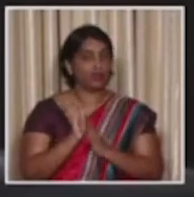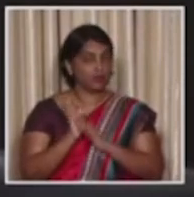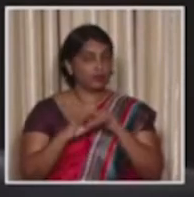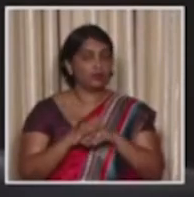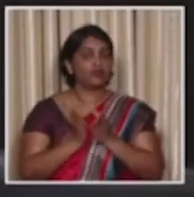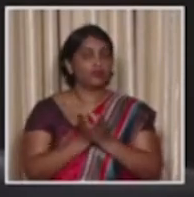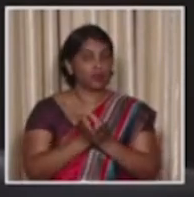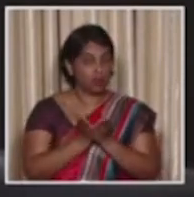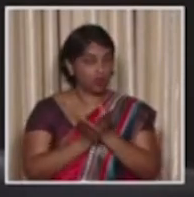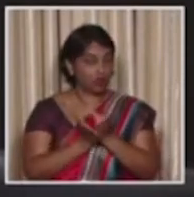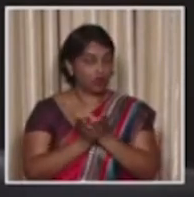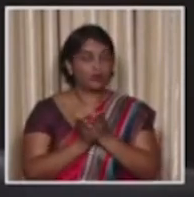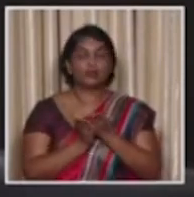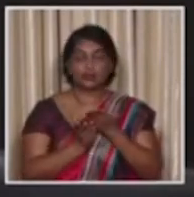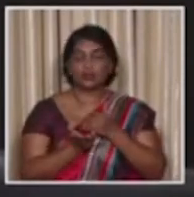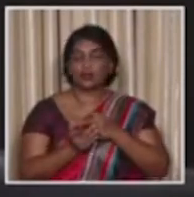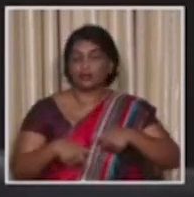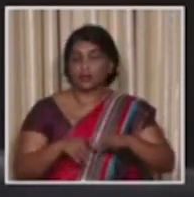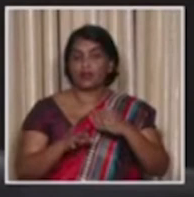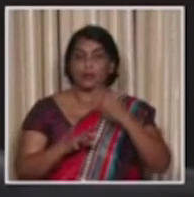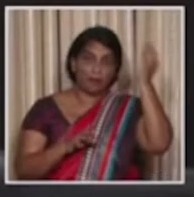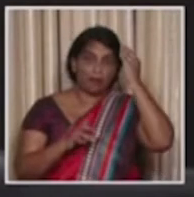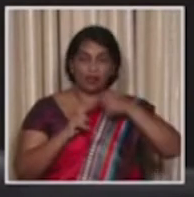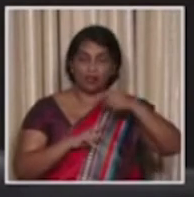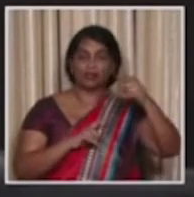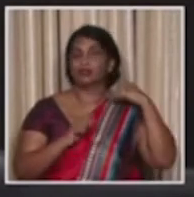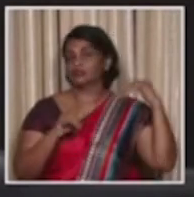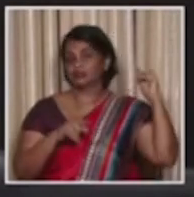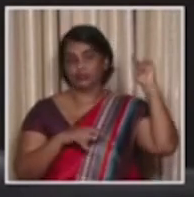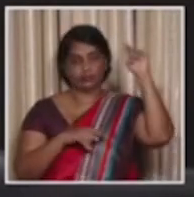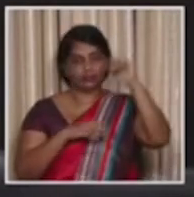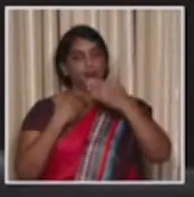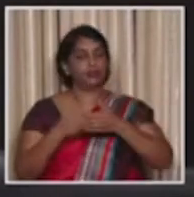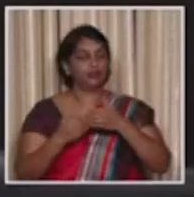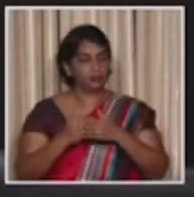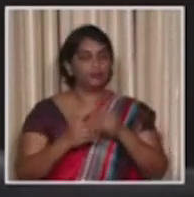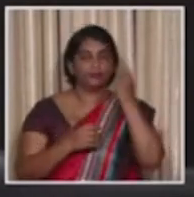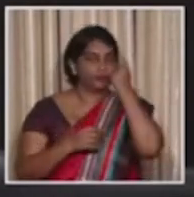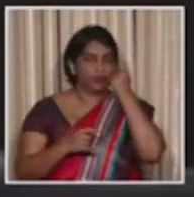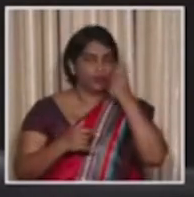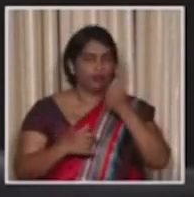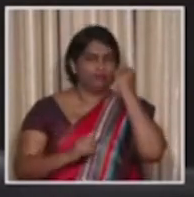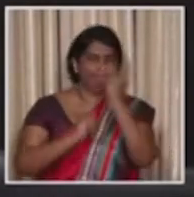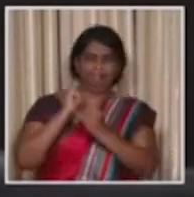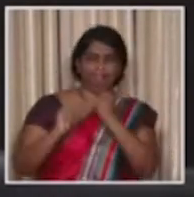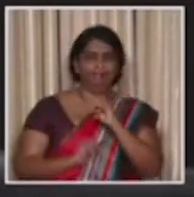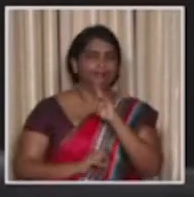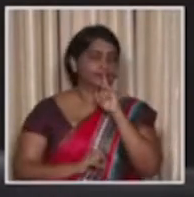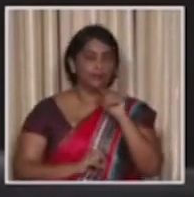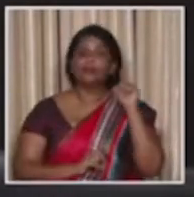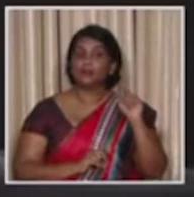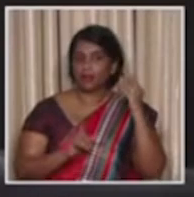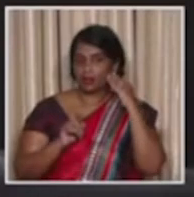දුම්රිය මාර්ගය මරදාන සිට මහදුමුණ දක්වා ගුවන්ගත මාර්ගයක් ලෙස ඉඳිකිරීමේ යෝජනාව දැඩි ලෙස විවේචනයට ලක්වී